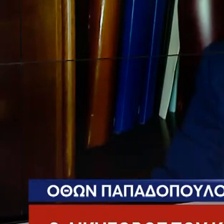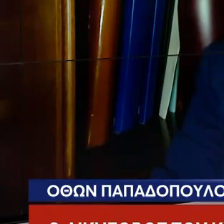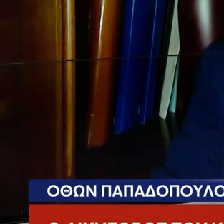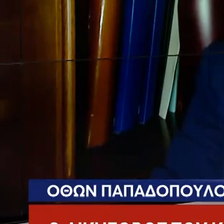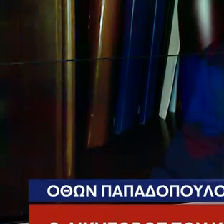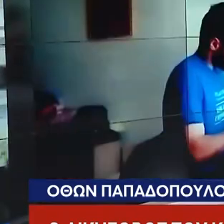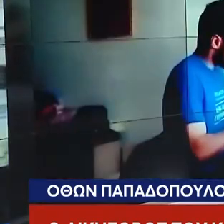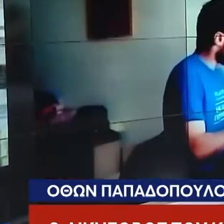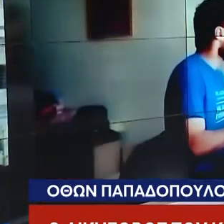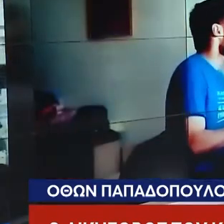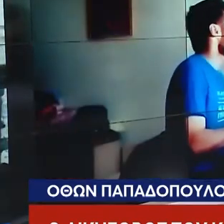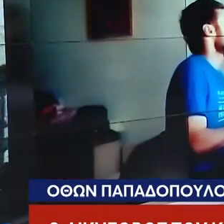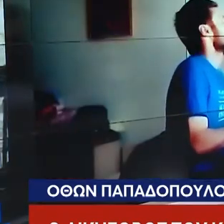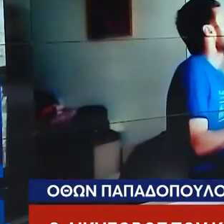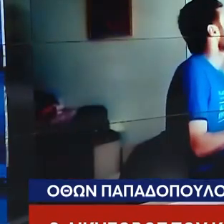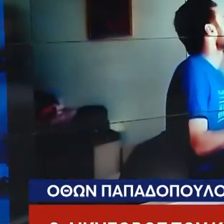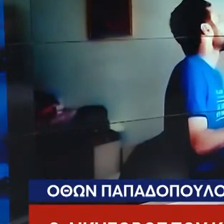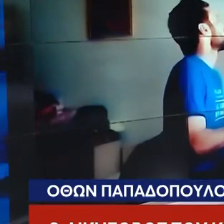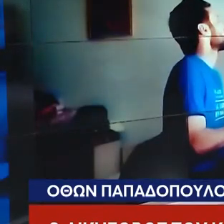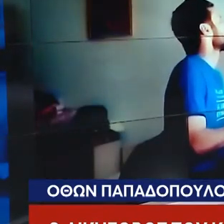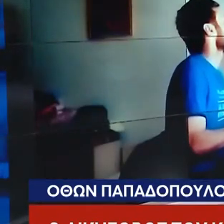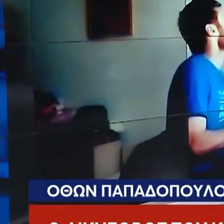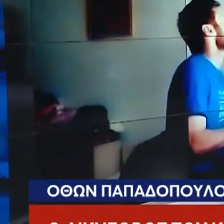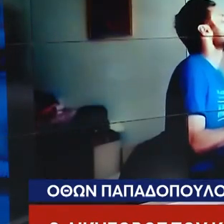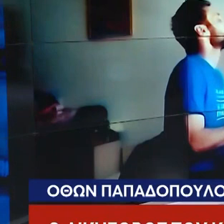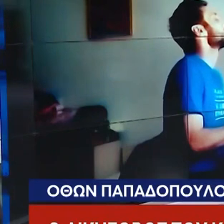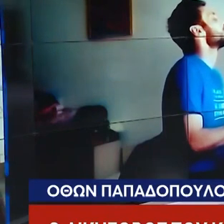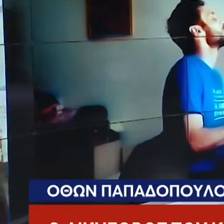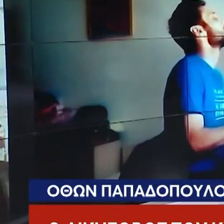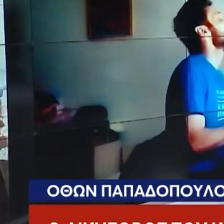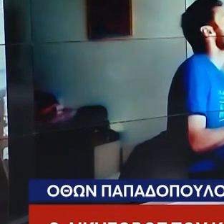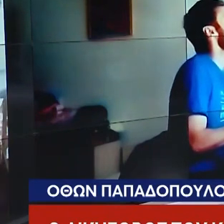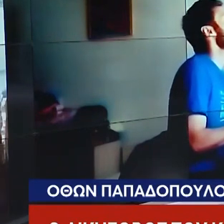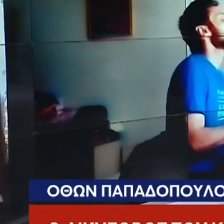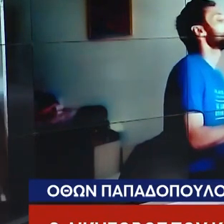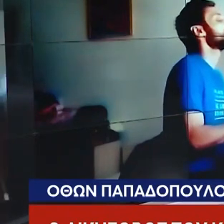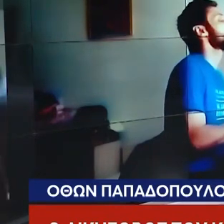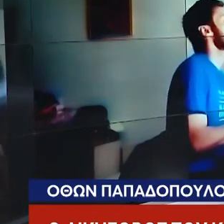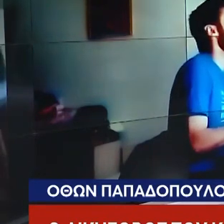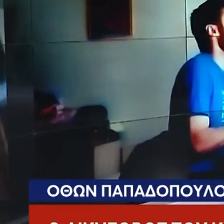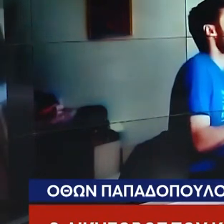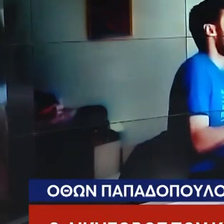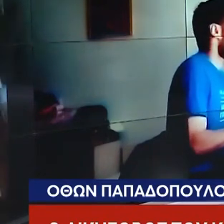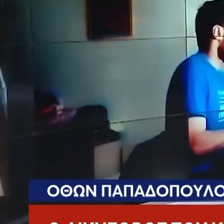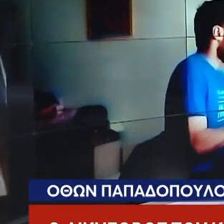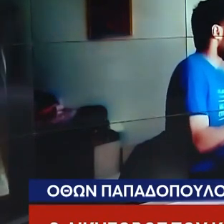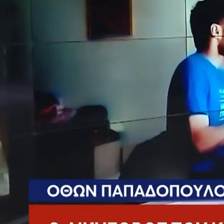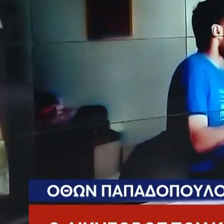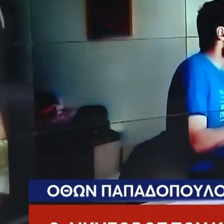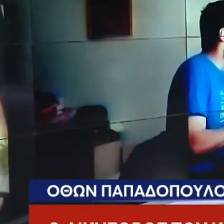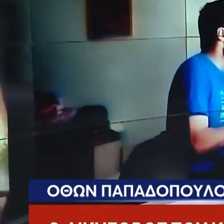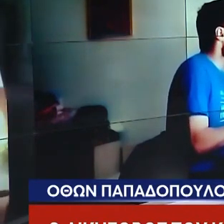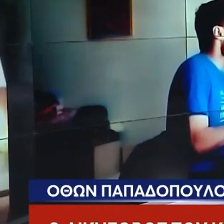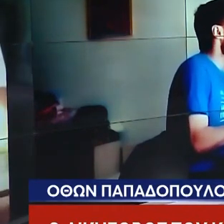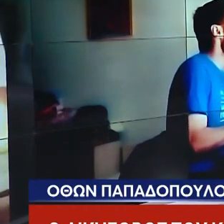από τη Γεωργία για να προχωρήσει σε έκτρωση και να διακόψει την κοίησή της. Ήταν μια πληροφορία που γνώριζα από την